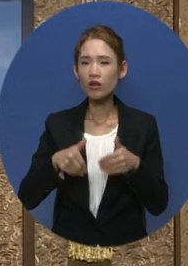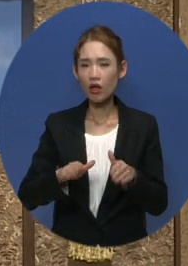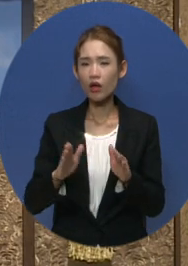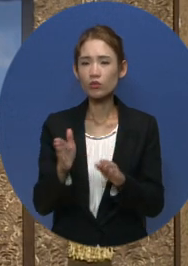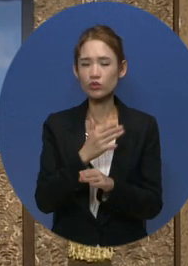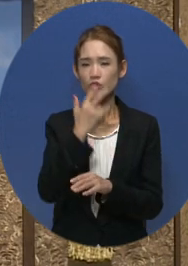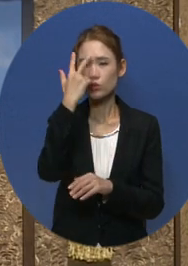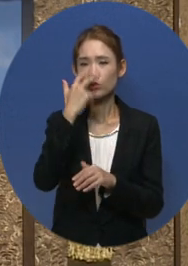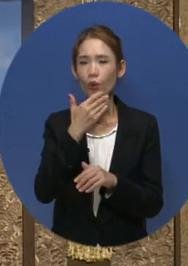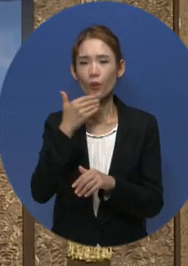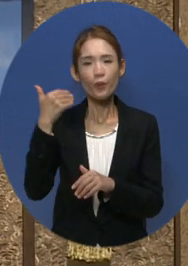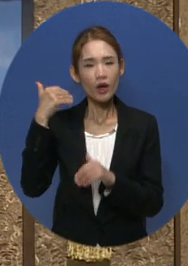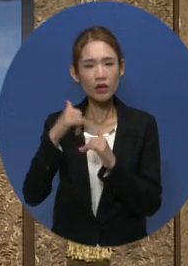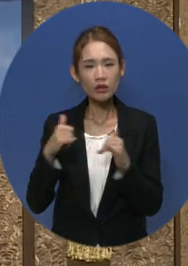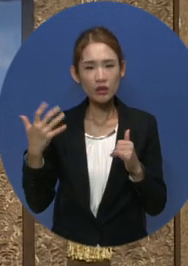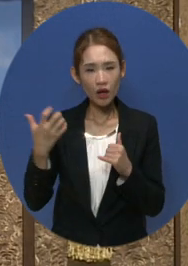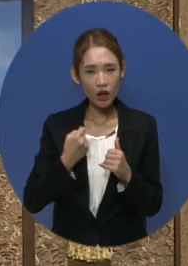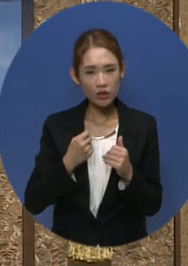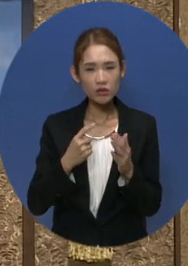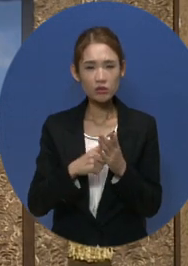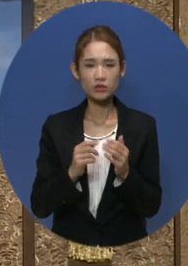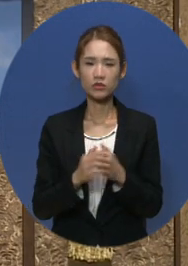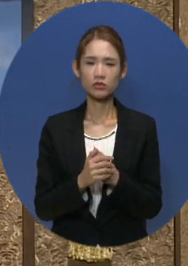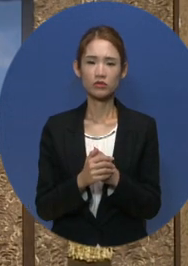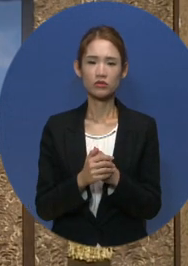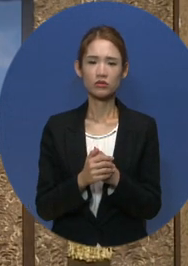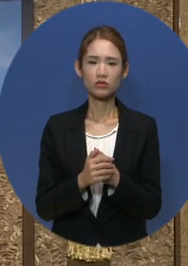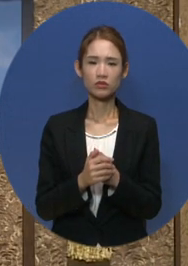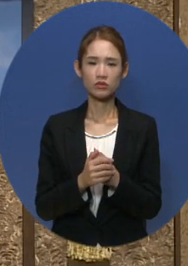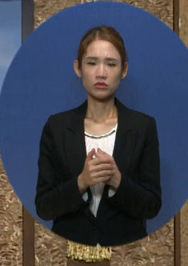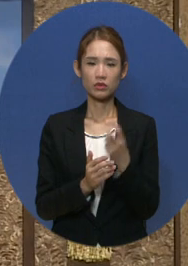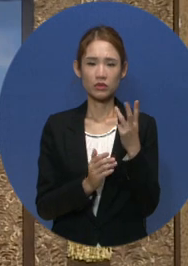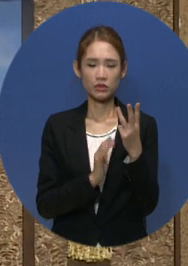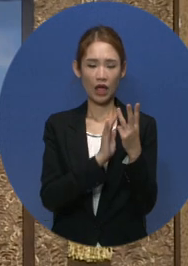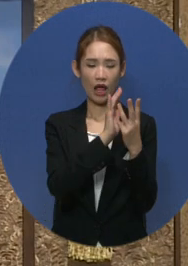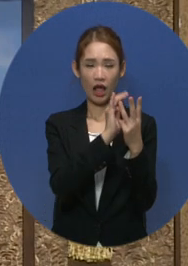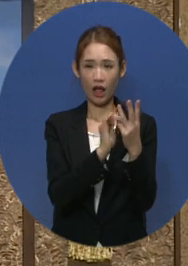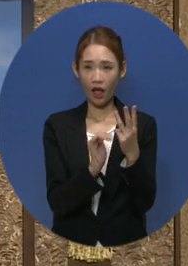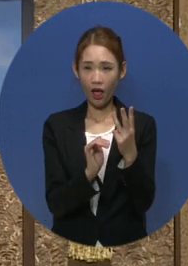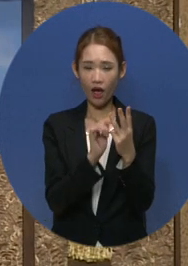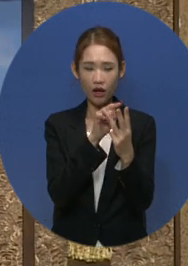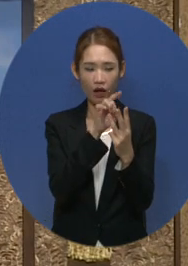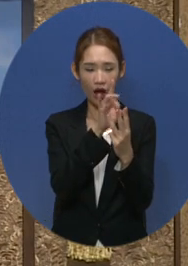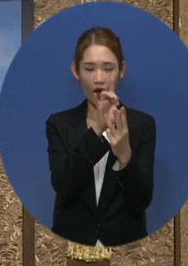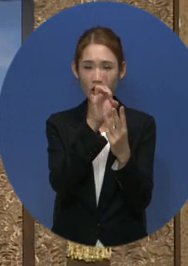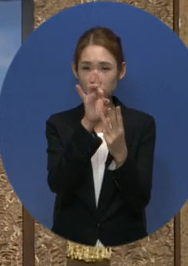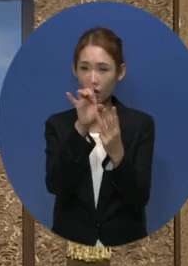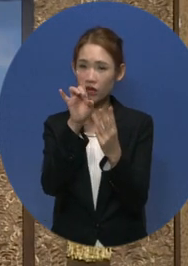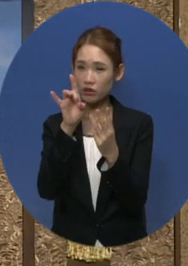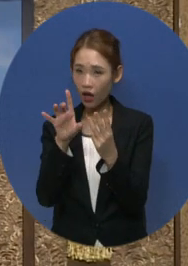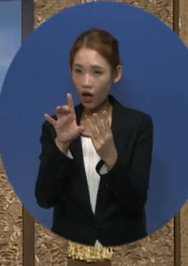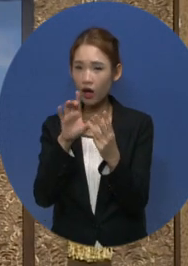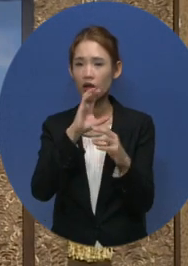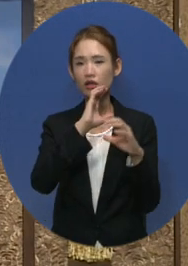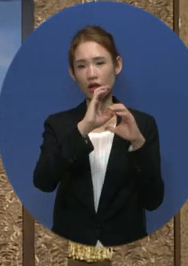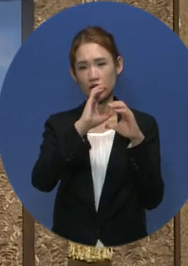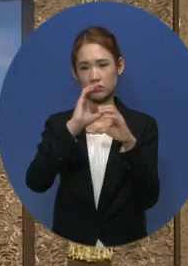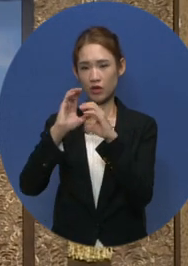농맹인을 갖습니다. 그러면 이 세 사람이 다 의사소통 방법이 좀